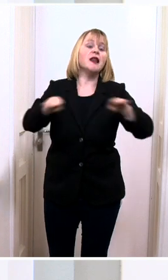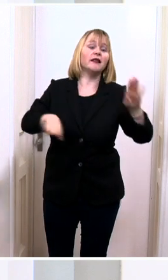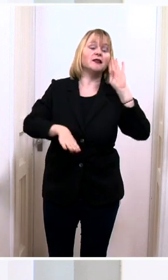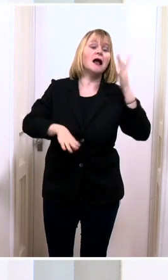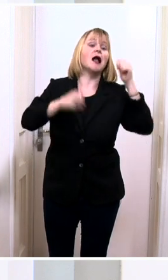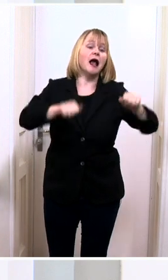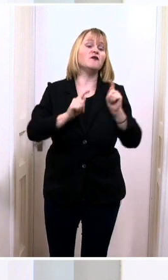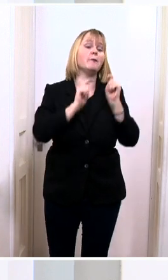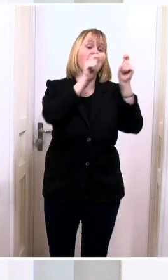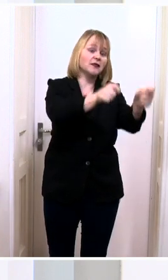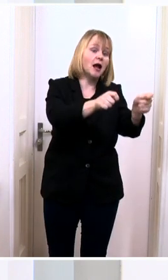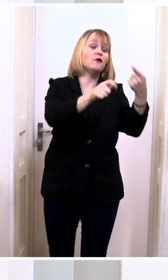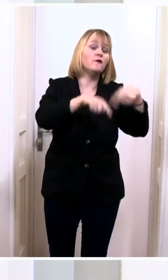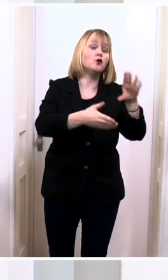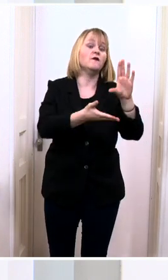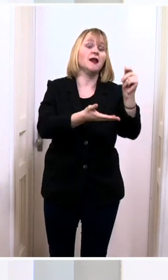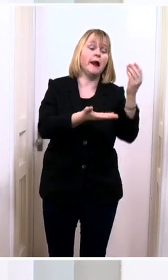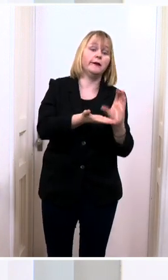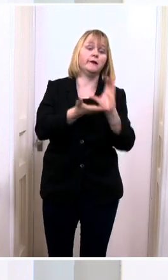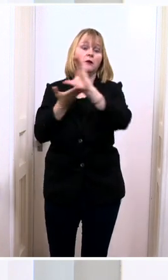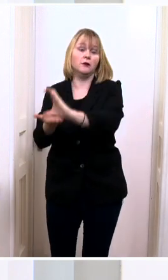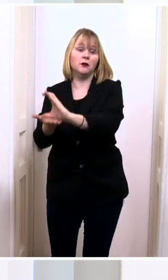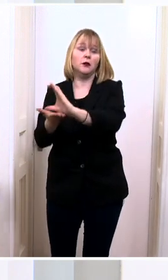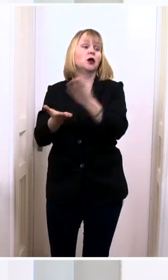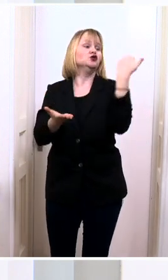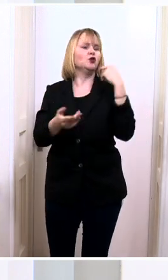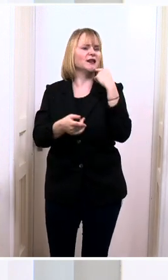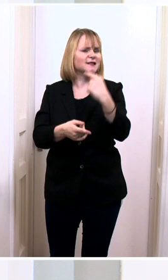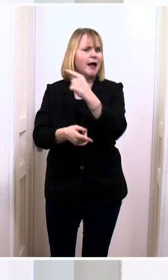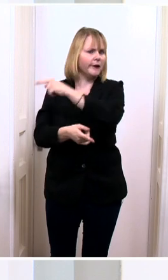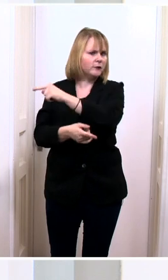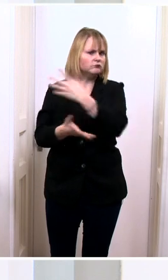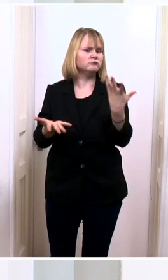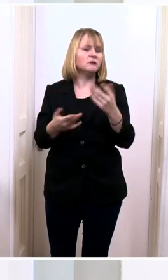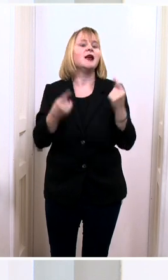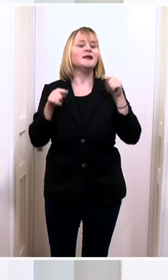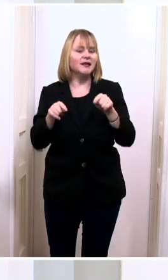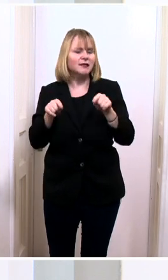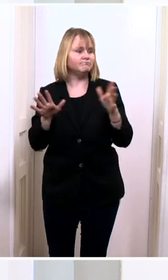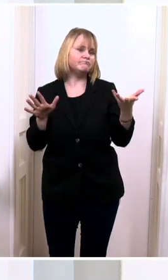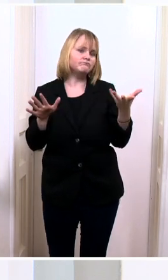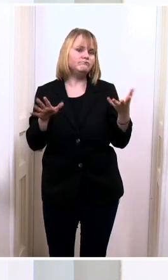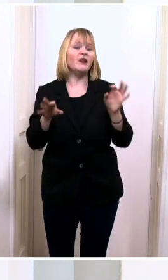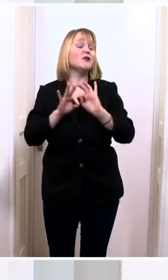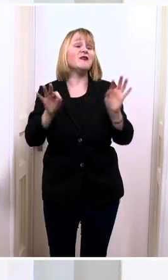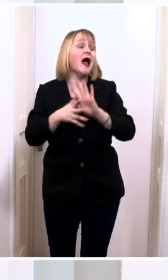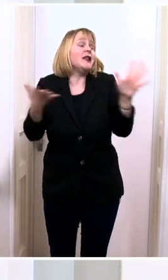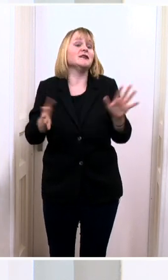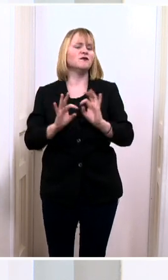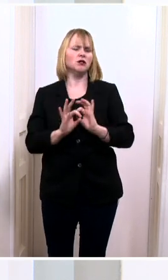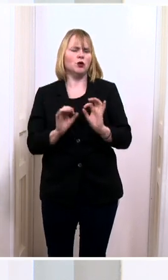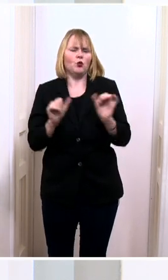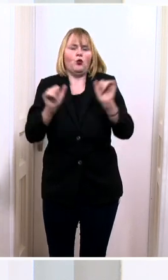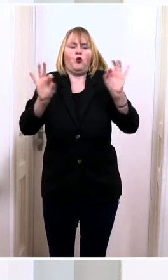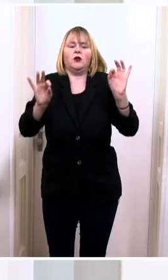der Gesundheitsminister ausgeführt haben, haben sich in den letzten paar Wochen die Vorzeichen nicht nur zum Guten gewendet, und